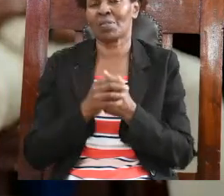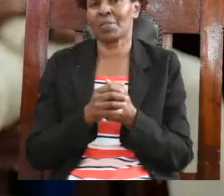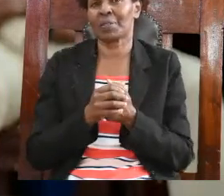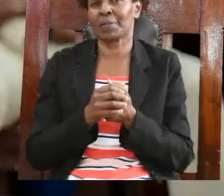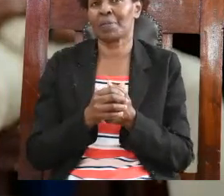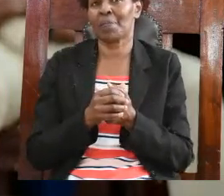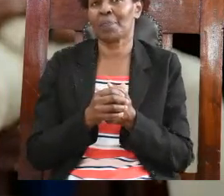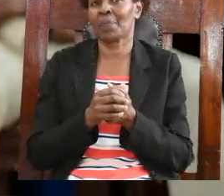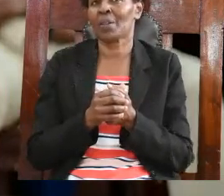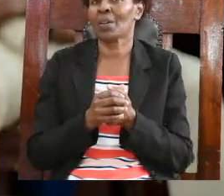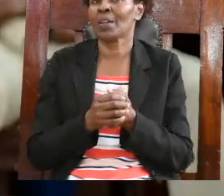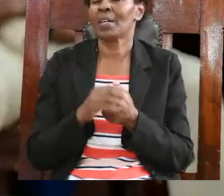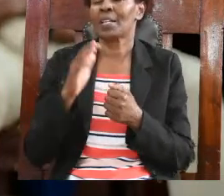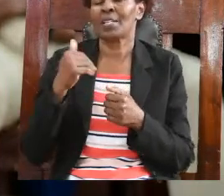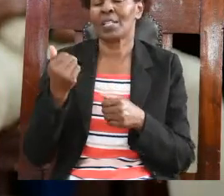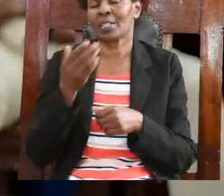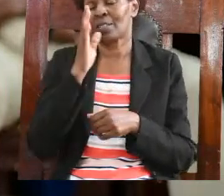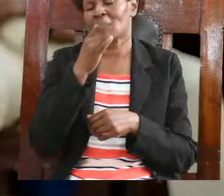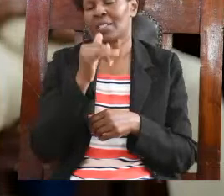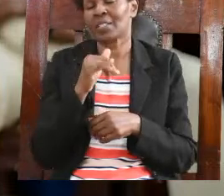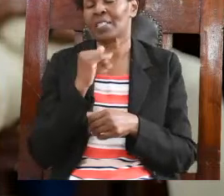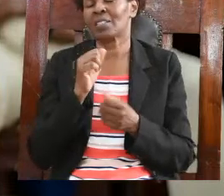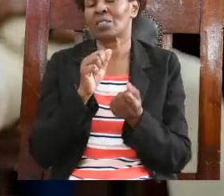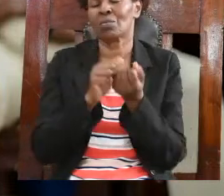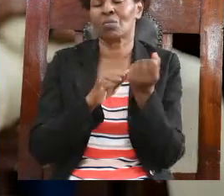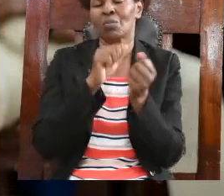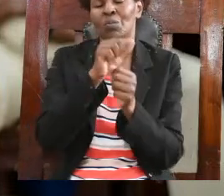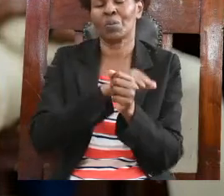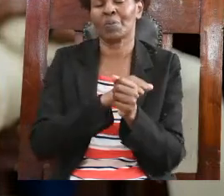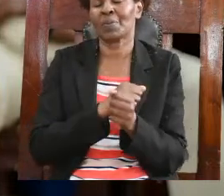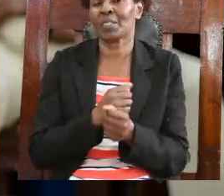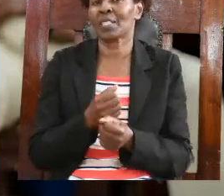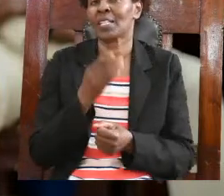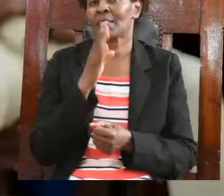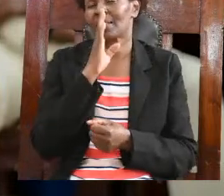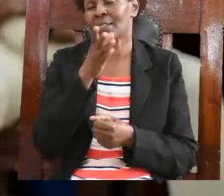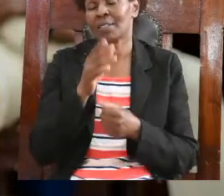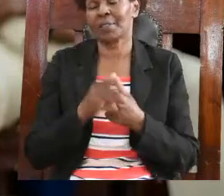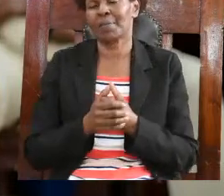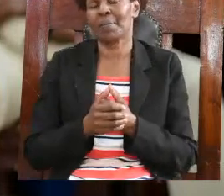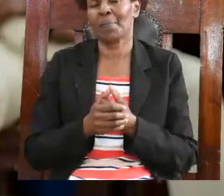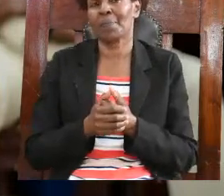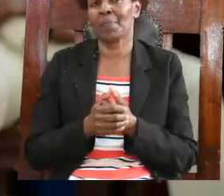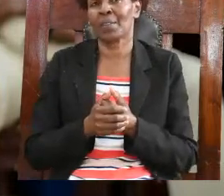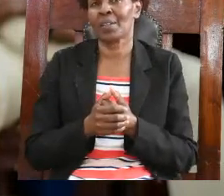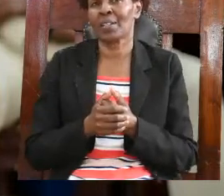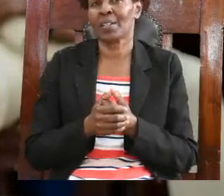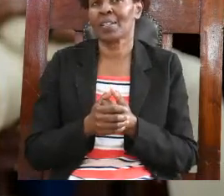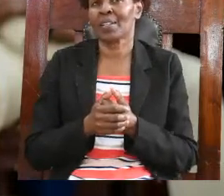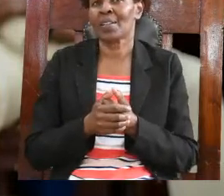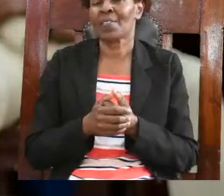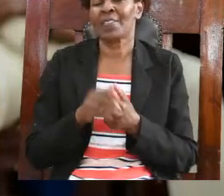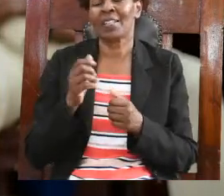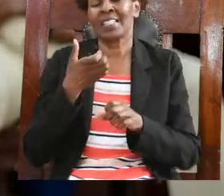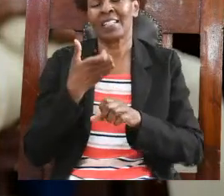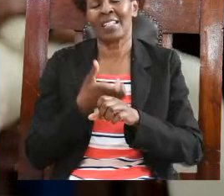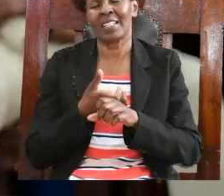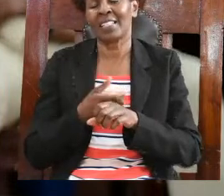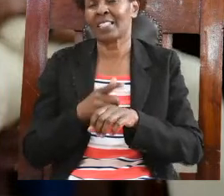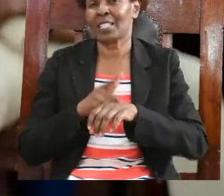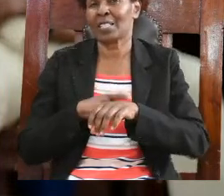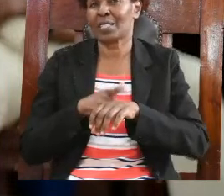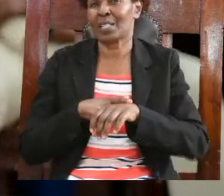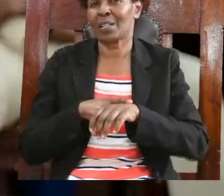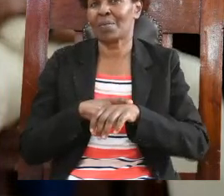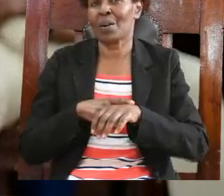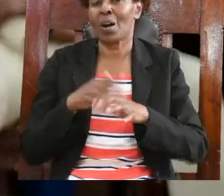tunasema ya kwamba Jumapili ijayo ni siku ya shukrani. Si tumesema ni Harvest Sunday. Imagine in these hard economic times, jinsi